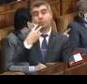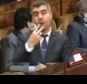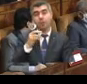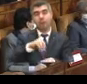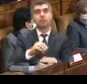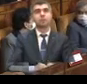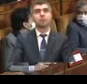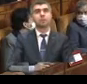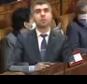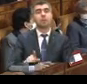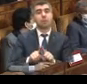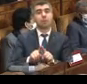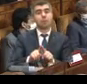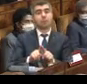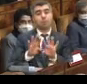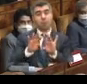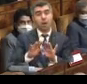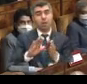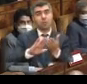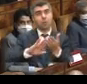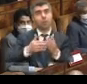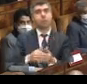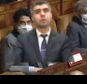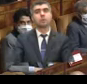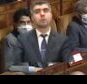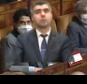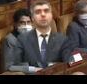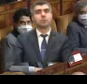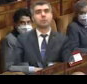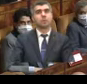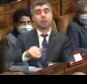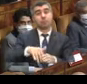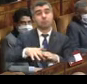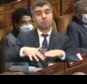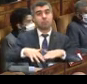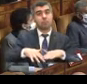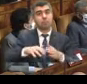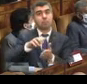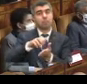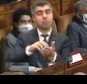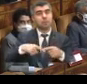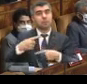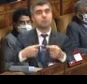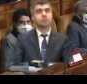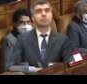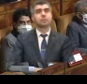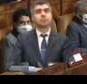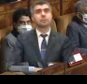نلاحظ أن ملخص التقرير لم يتضمن موقف فريق الأصالة والمعاصرة. شكرا